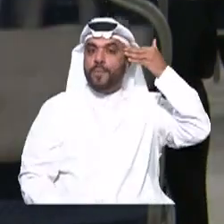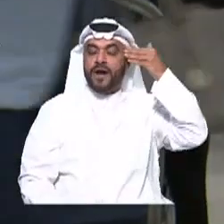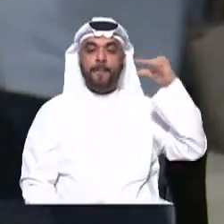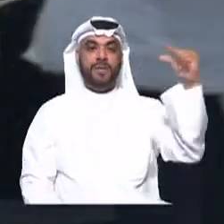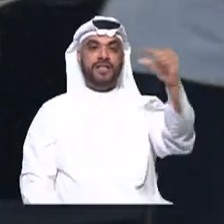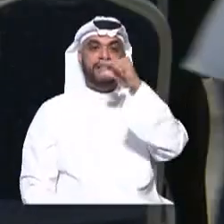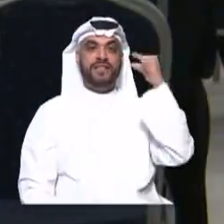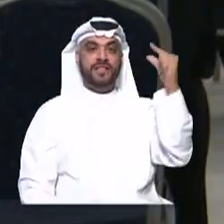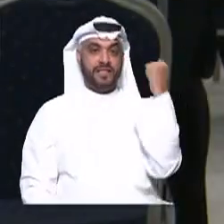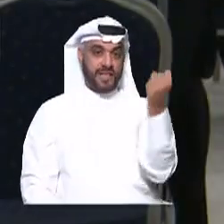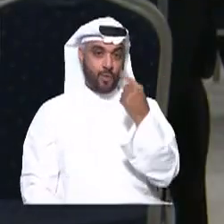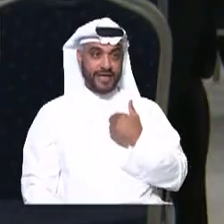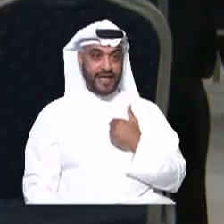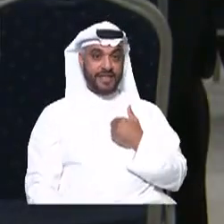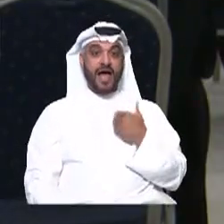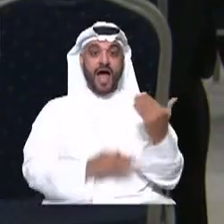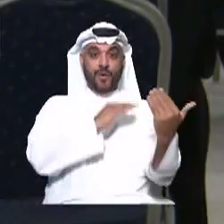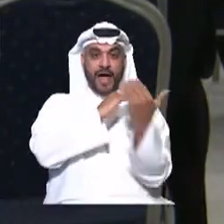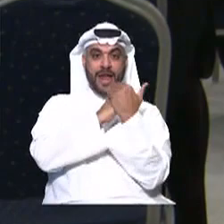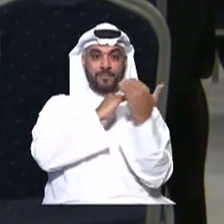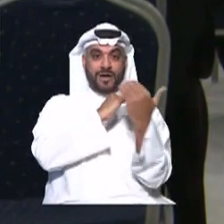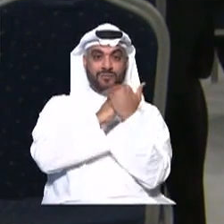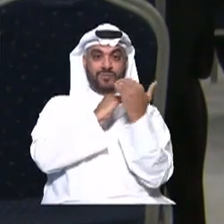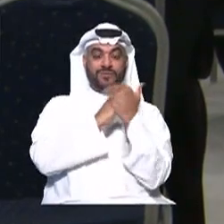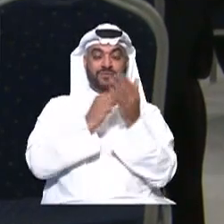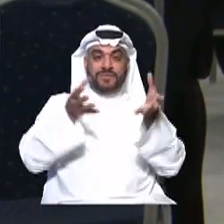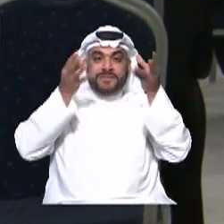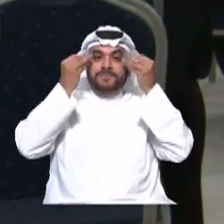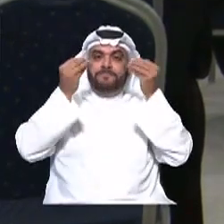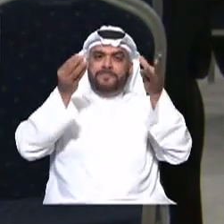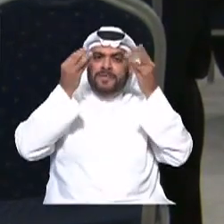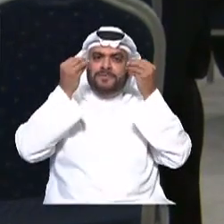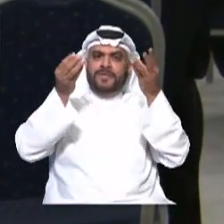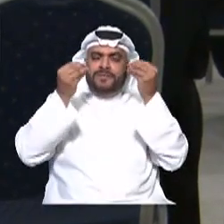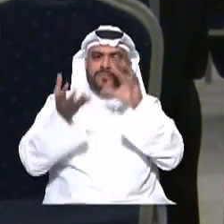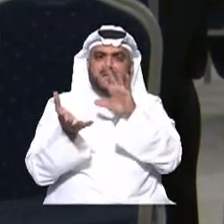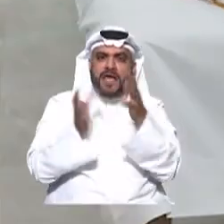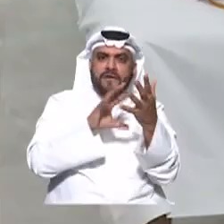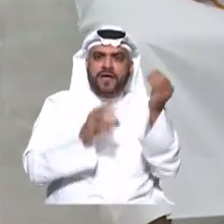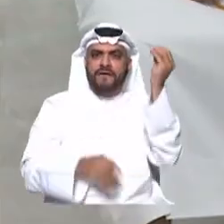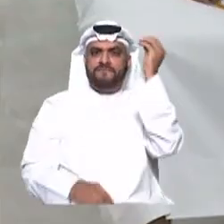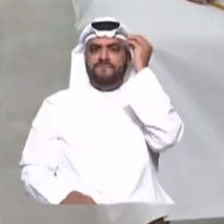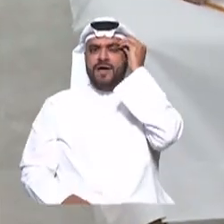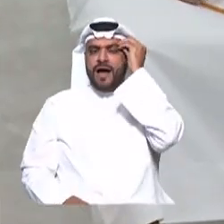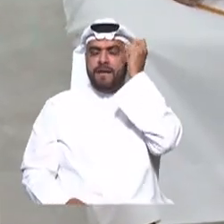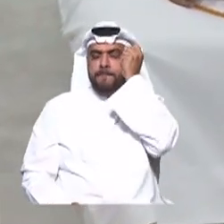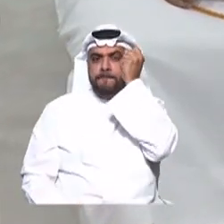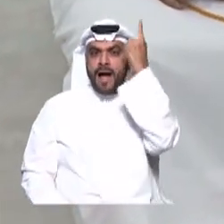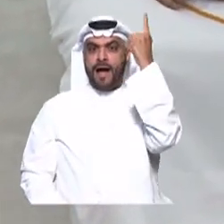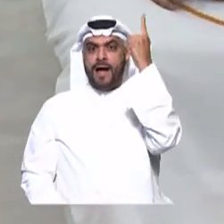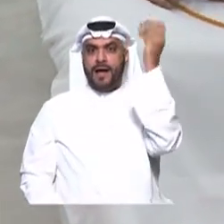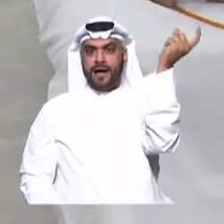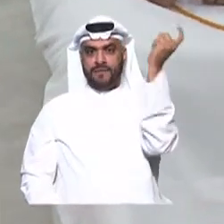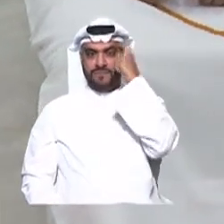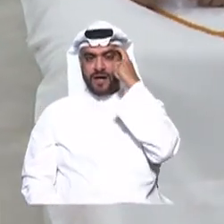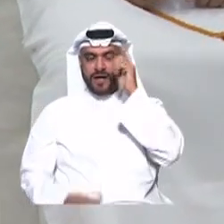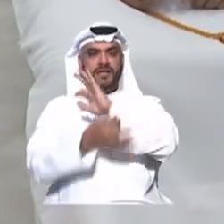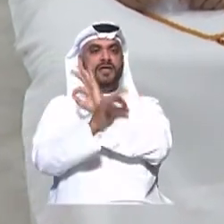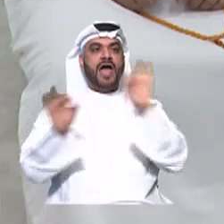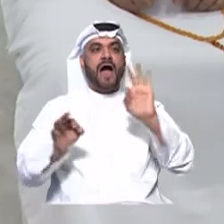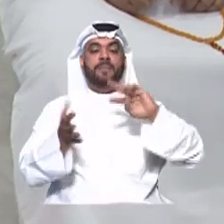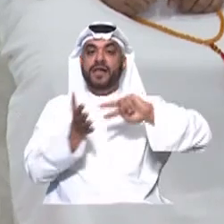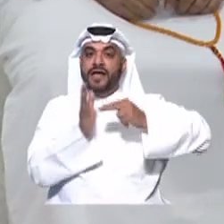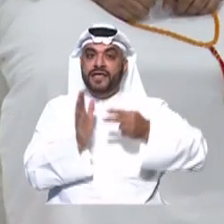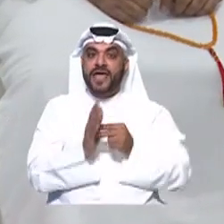والدورات أو الوركشوبس اللي قاعدين يقدمون تساعدنا على أن إحنا يكون عندنا نوع من الإدراك والدراية أن شلون نشارك